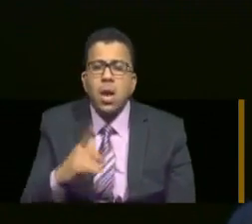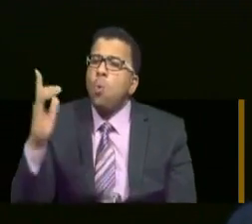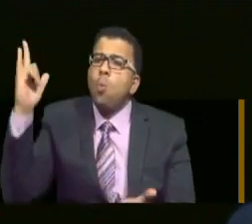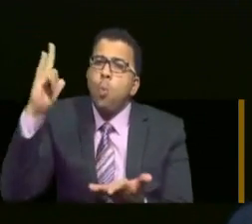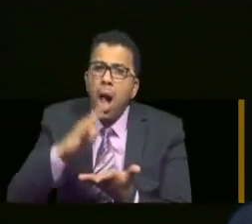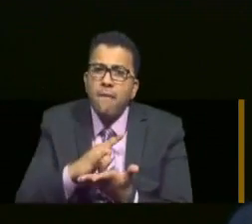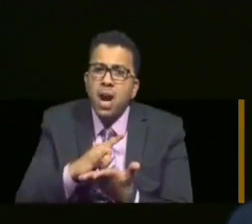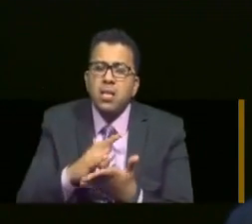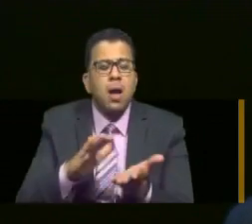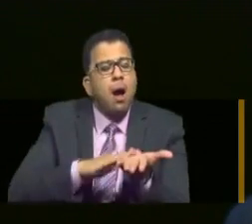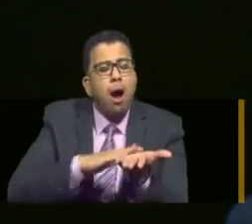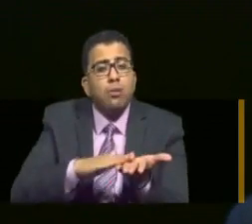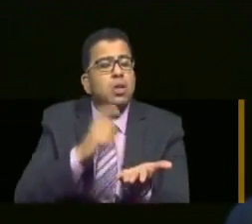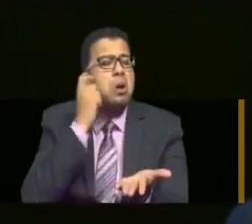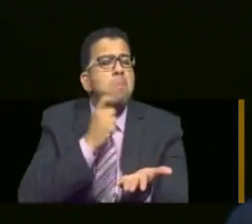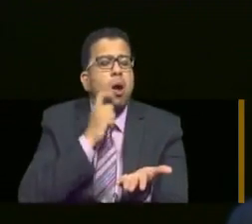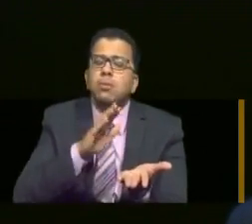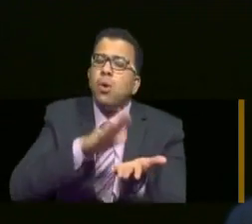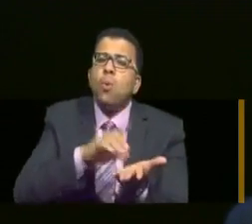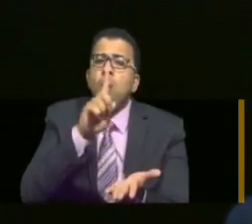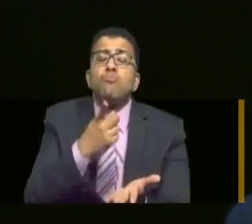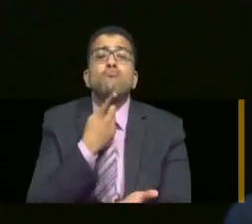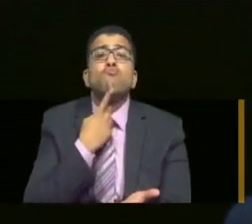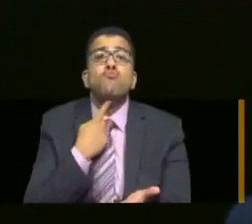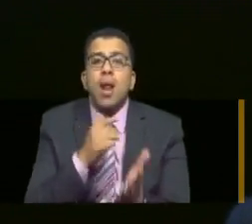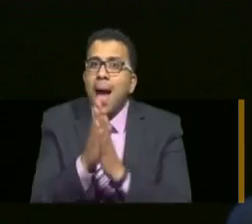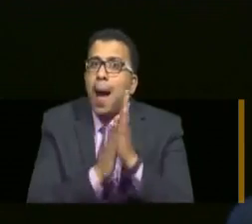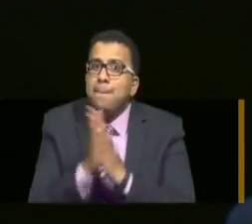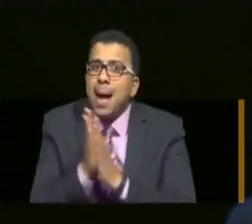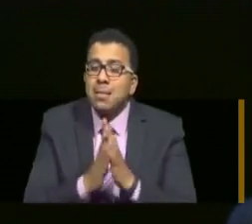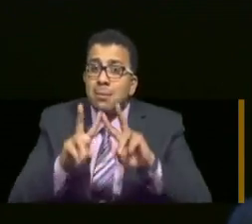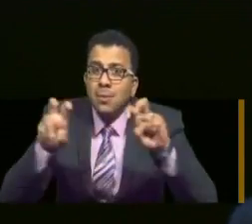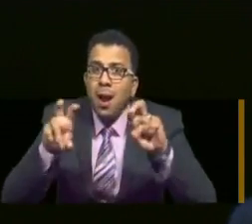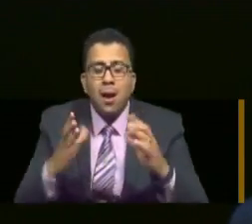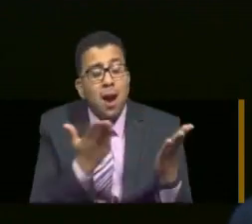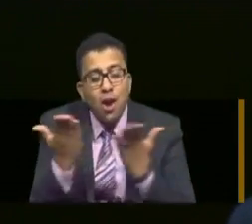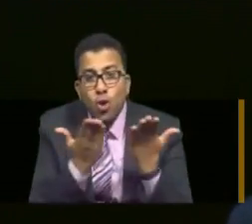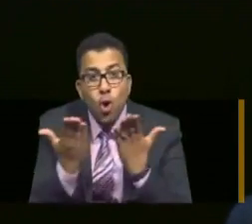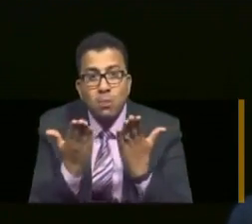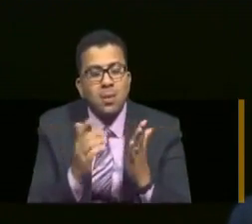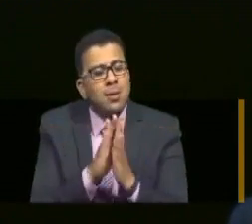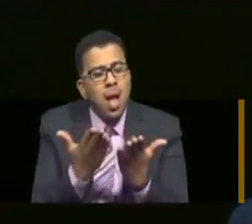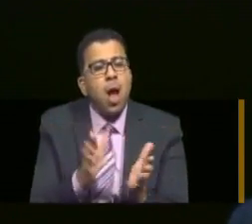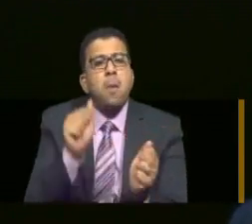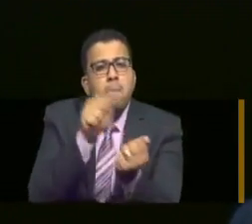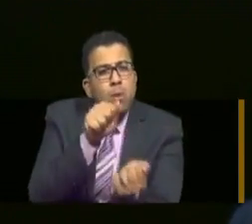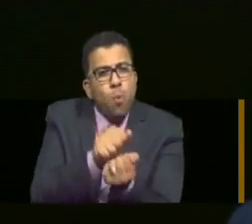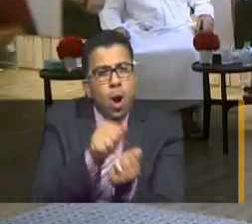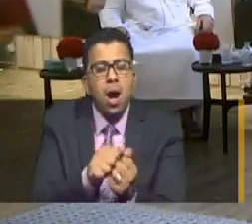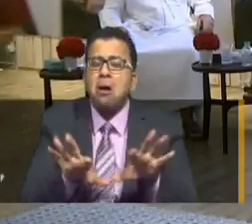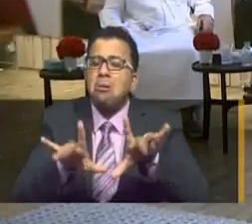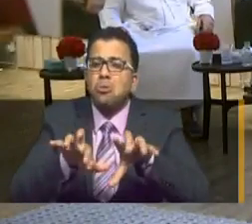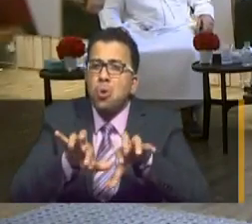وافدين مقيمين على أرض الوطن عندهم الرغبة والحماس للاطلاع وقراءة الكتب، سواء كانت كتب مطبوعة أو كتب